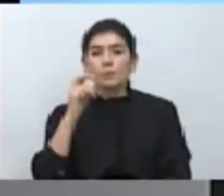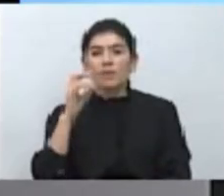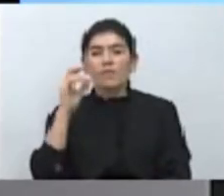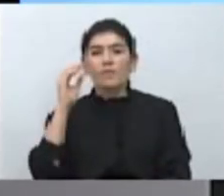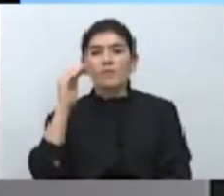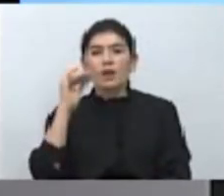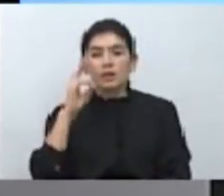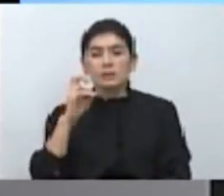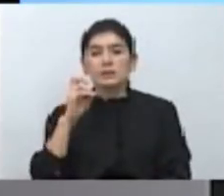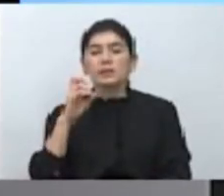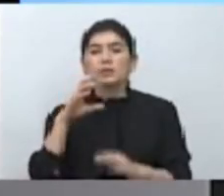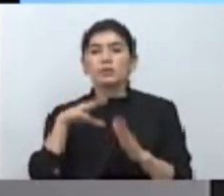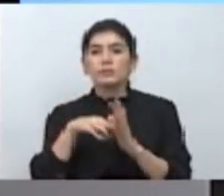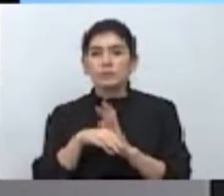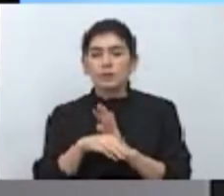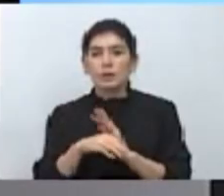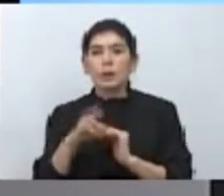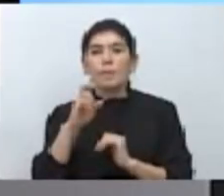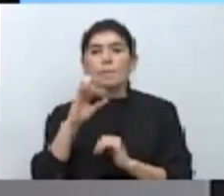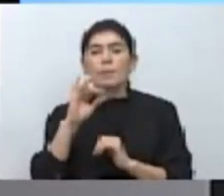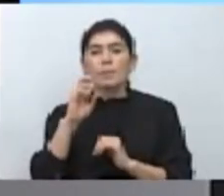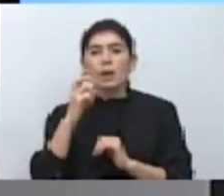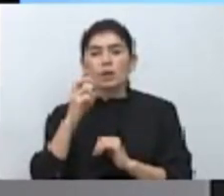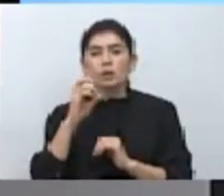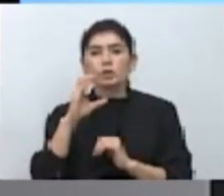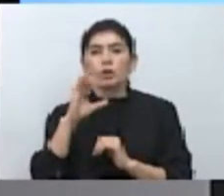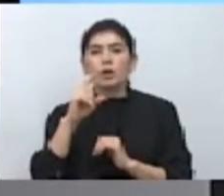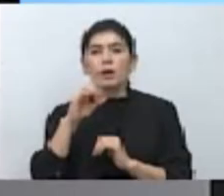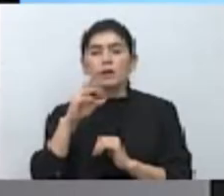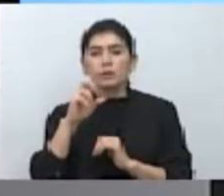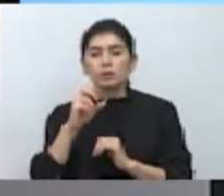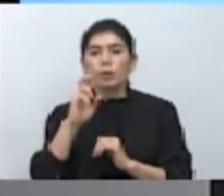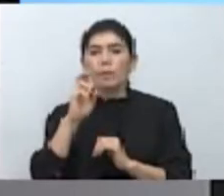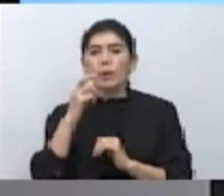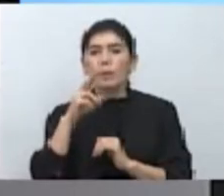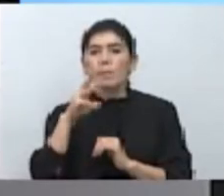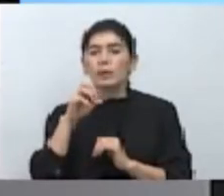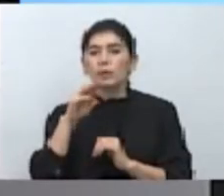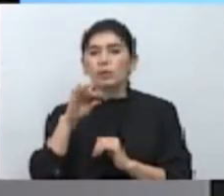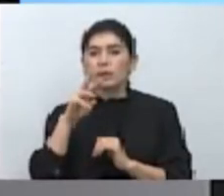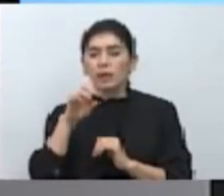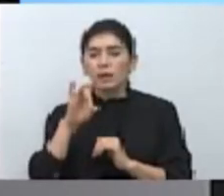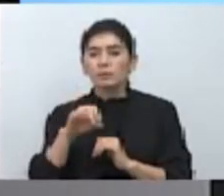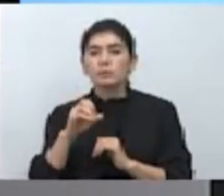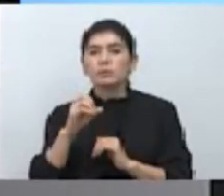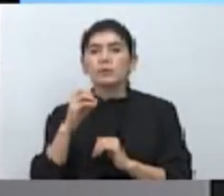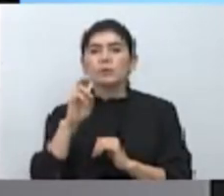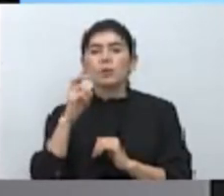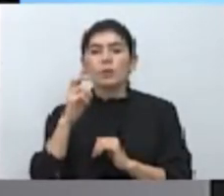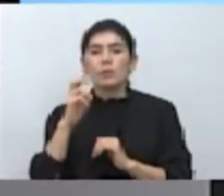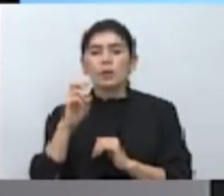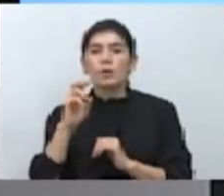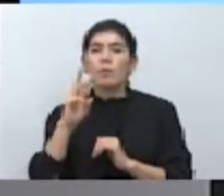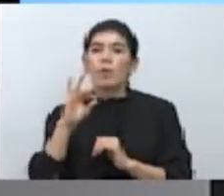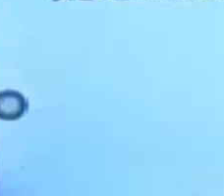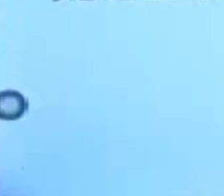sifatida, 2-chi biologiya sohalari, 3-chi biologiya metodlari hamda 4-chi biologiya